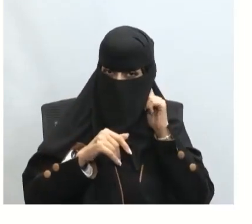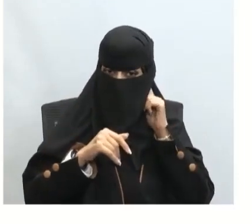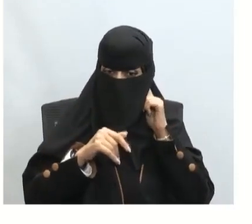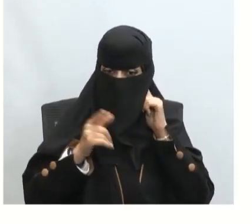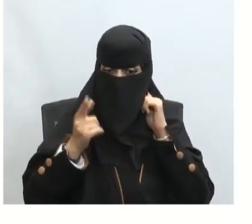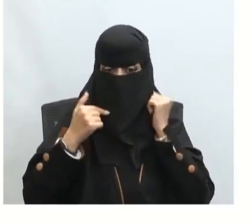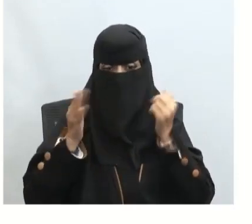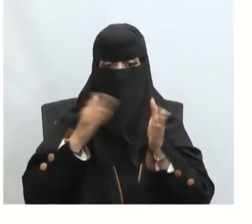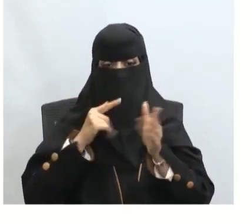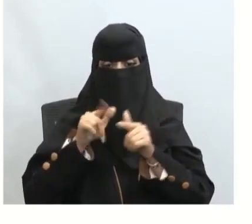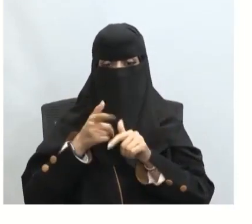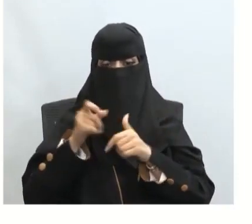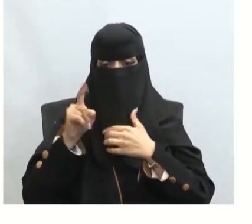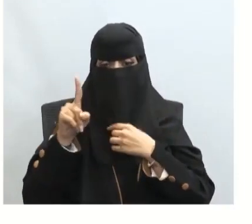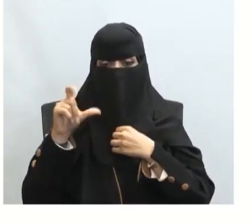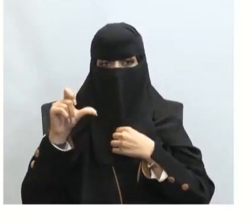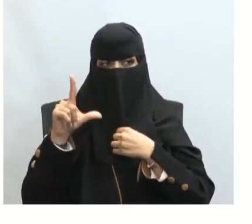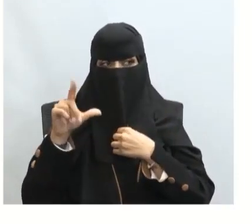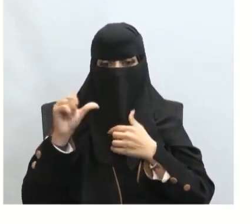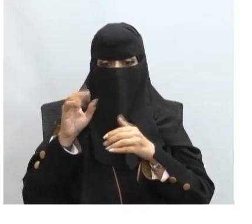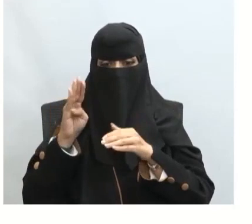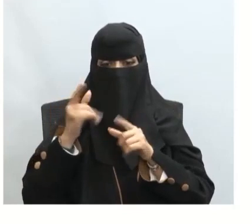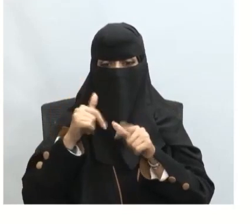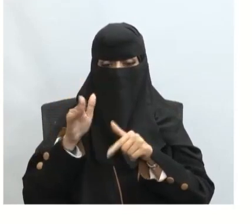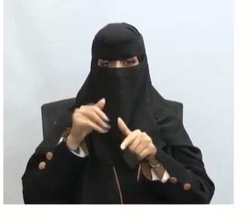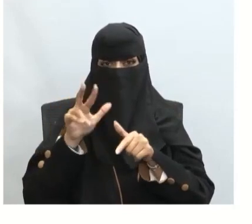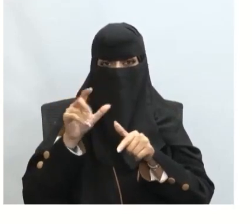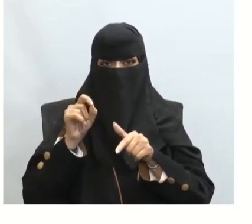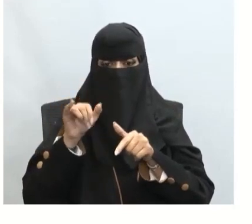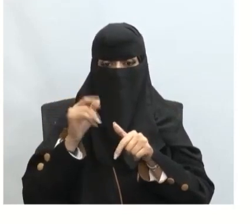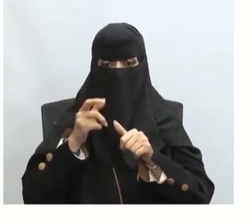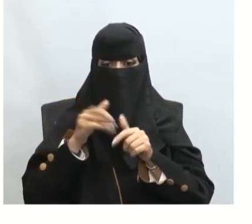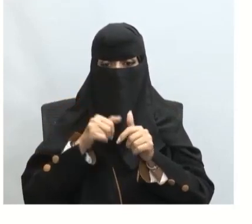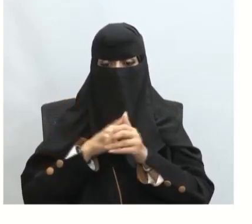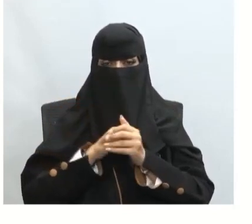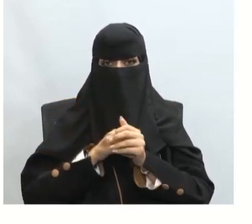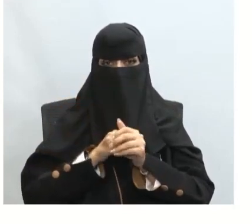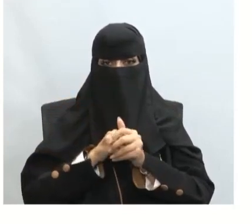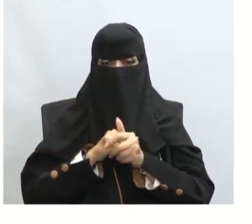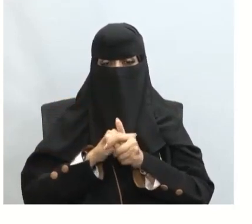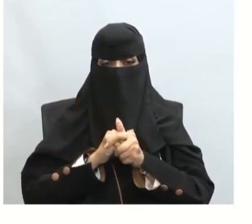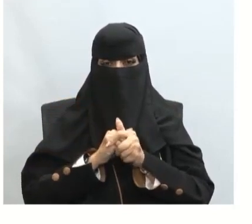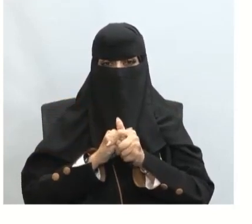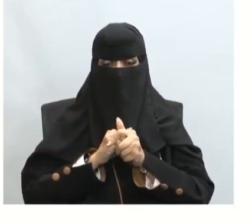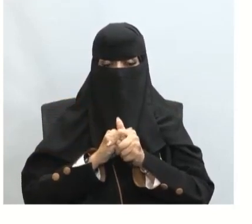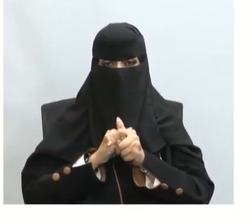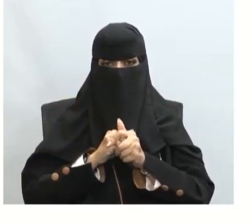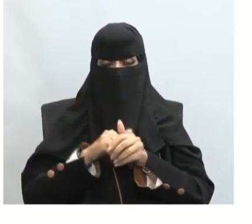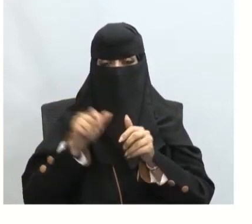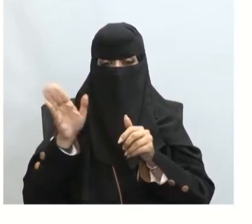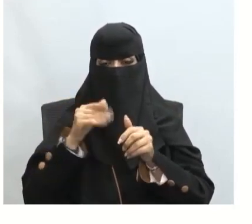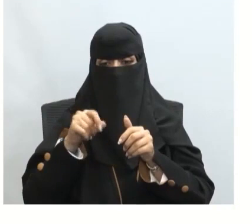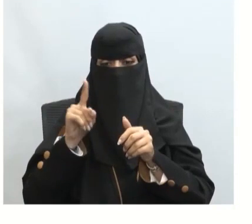كلوريد الفينيل بولي كلوريد الفينيل بي في سي استعمالاته في